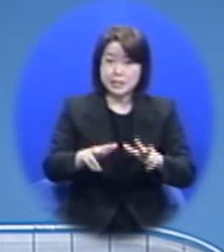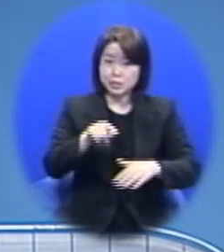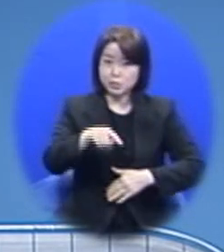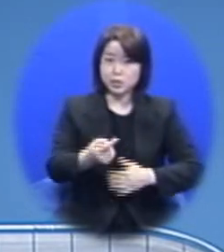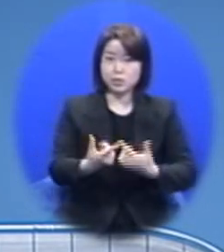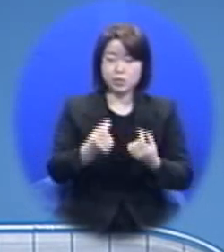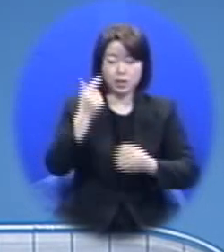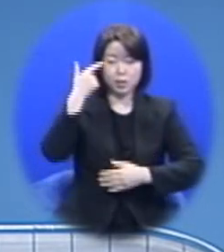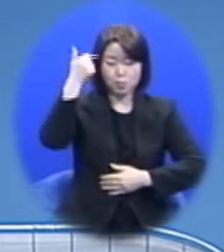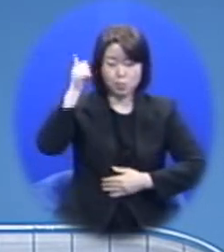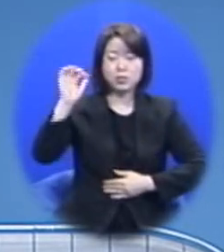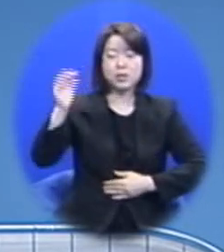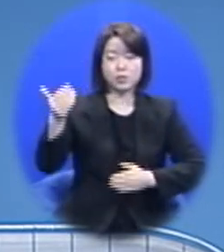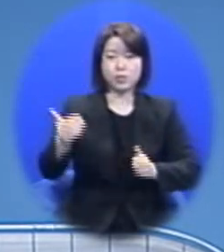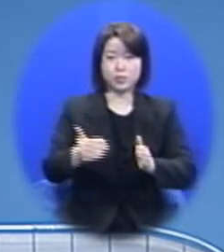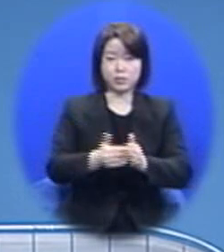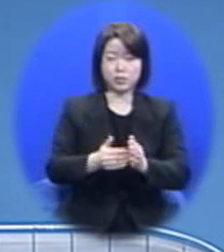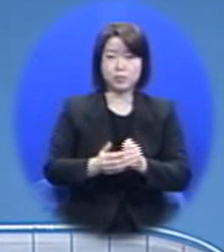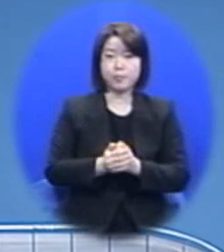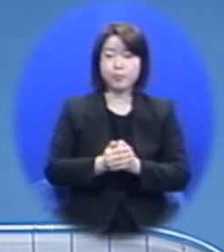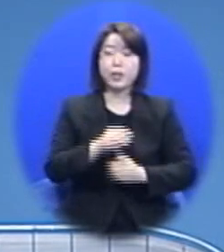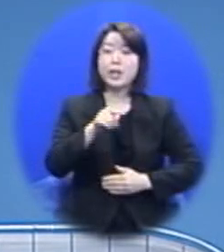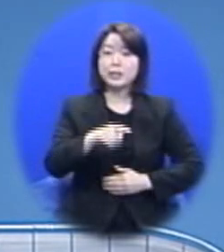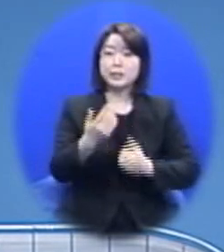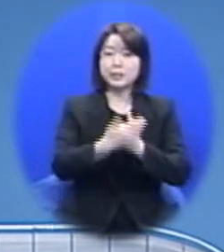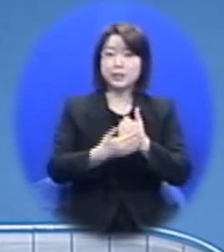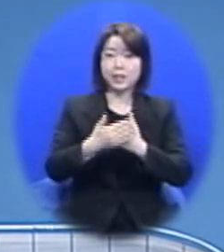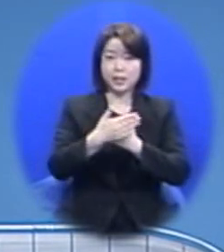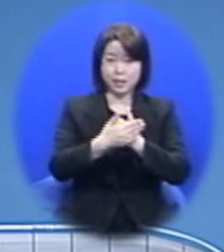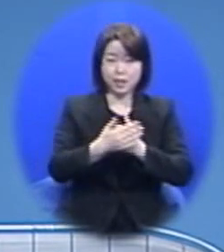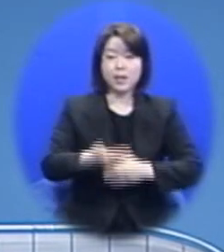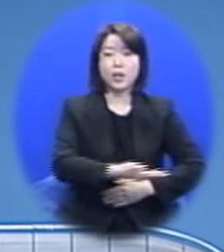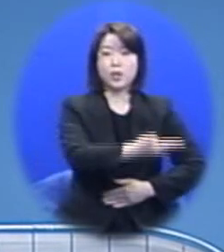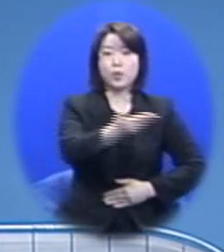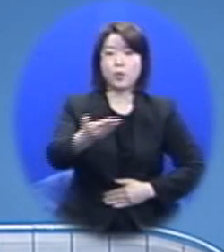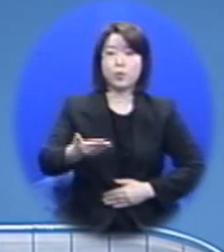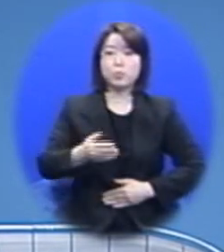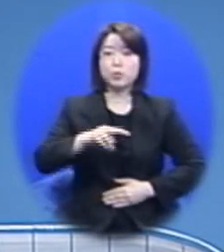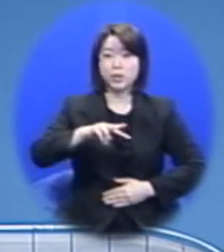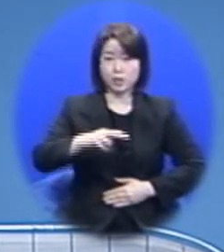된 거죠. 그 은혜가 여러분에게도 있기를 축복합니다.